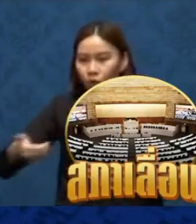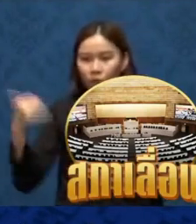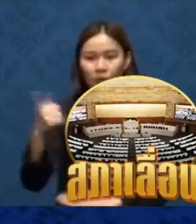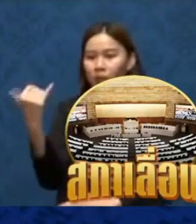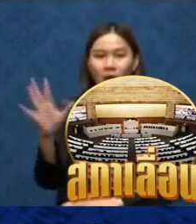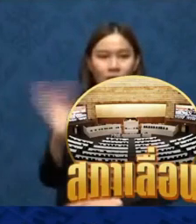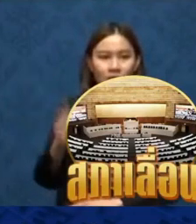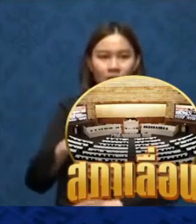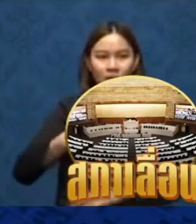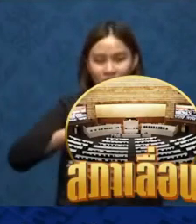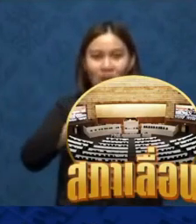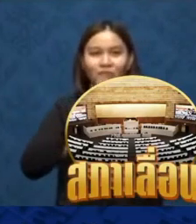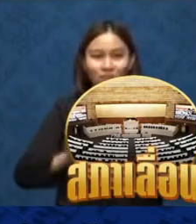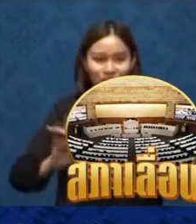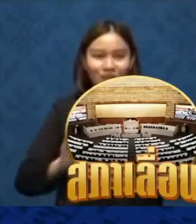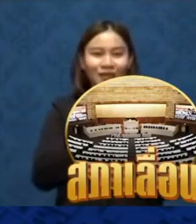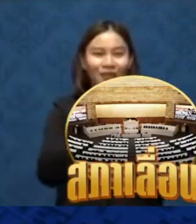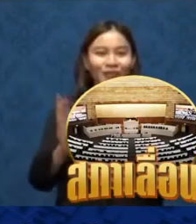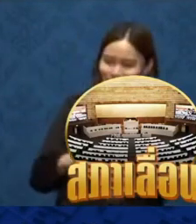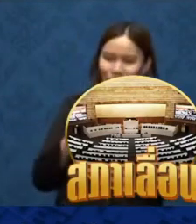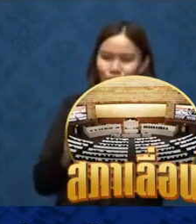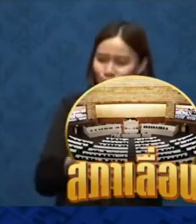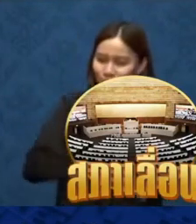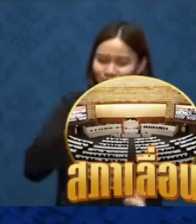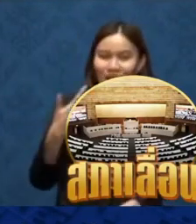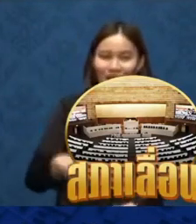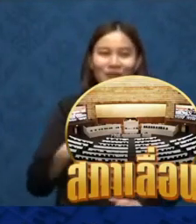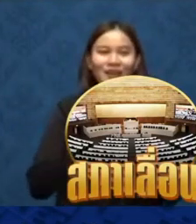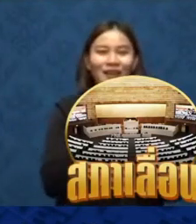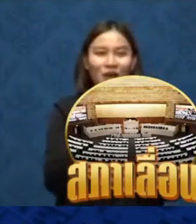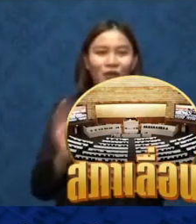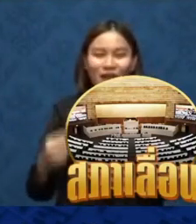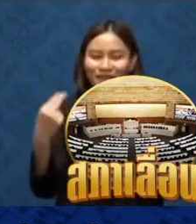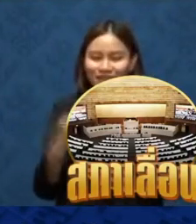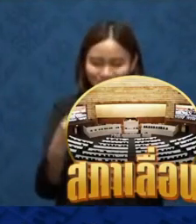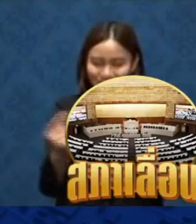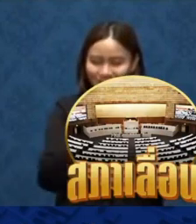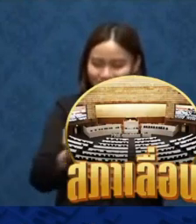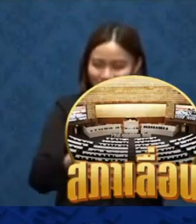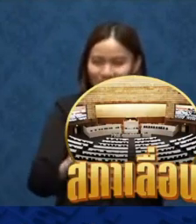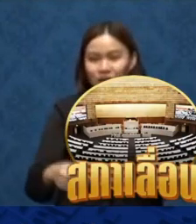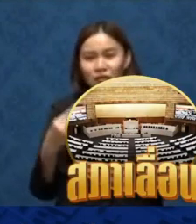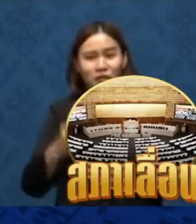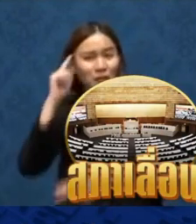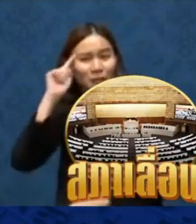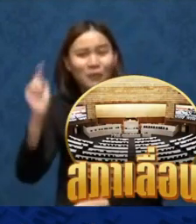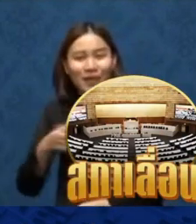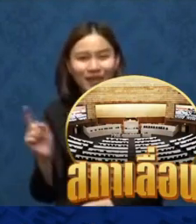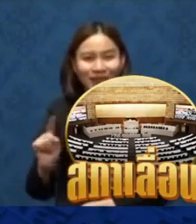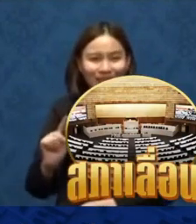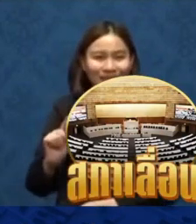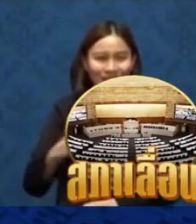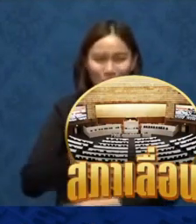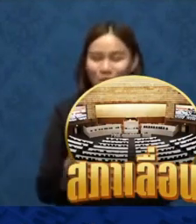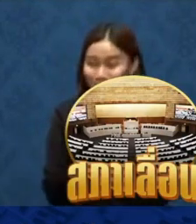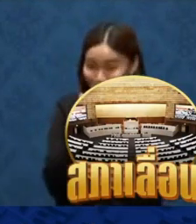ท่านประธานต้องกำชับนะครับก็ฝากเจ้าหน้าที่ช่วยตามหน่อยนะครับก็ไงฝากลงชื่อกันนิดนึงนะฮะหรือเขียนชื่อกันไม่เป็นแล้วครับก็ยังไงเดี๋ยวผม